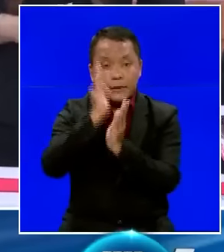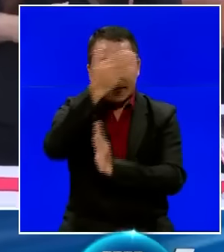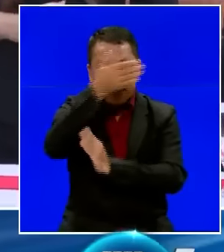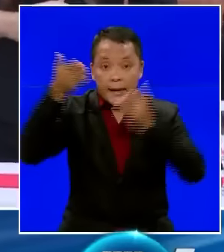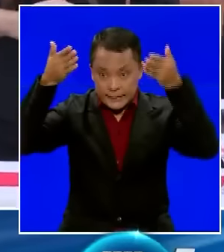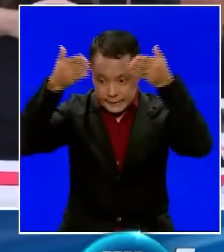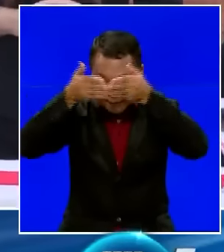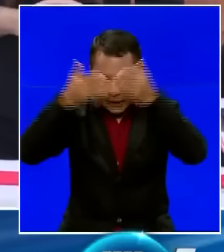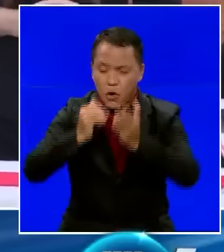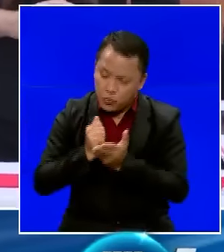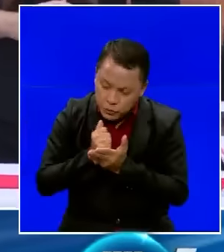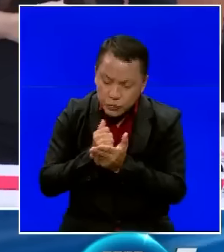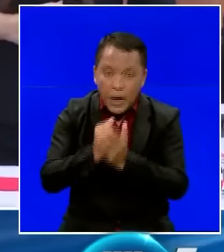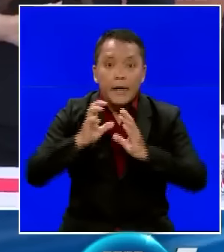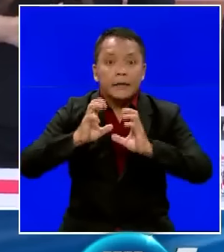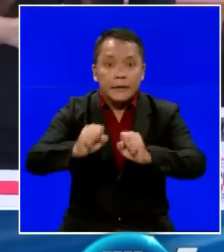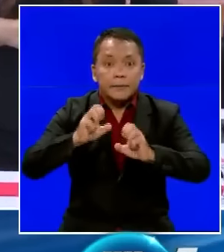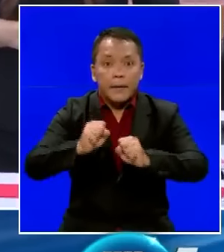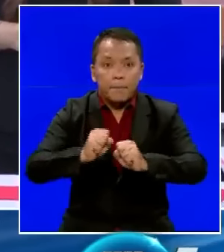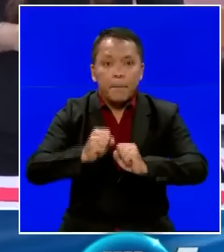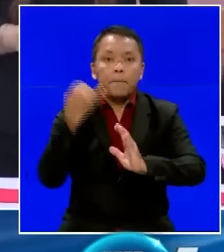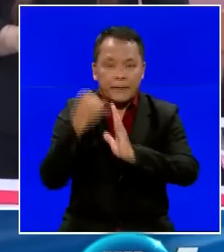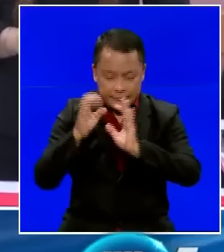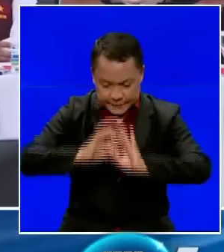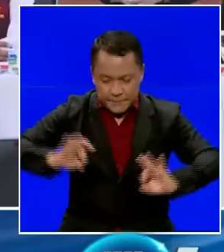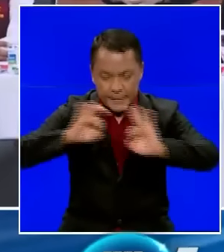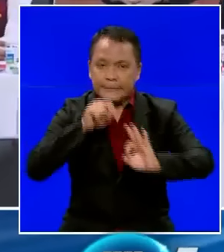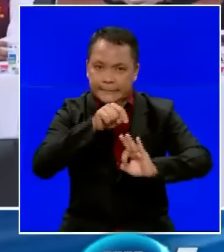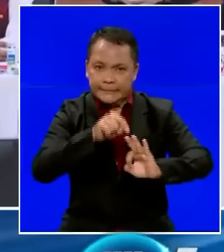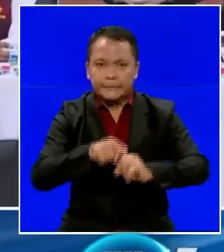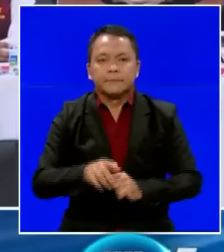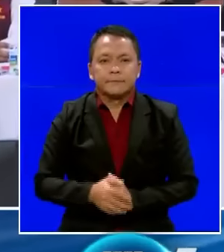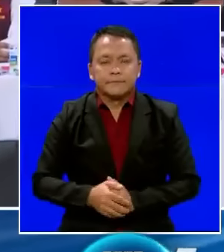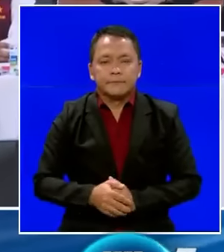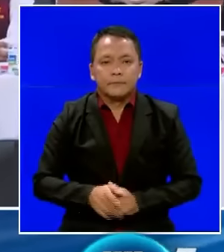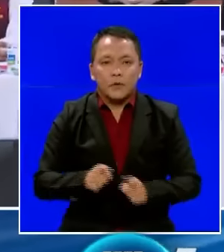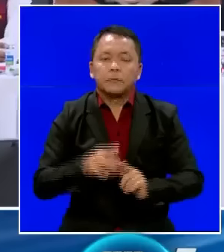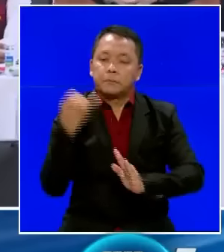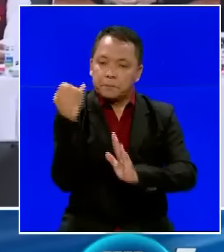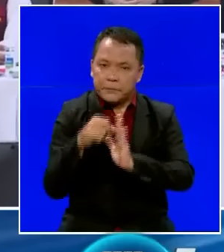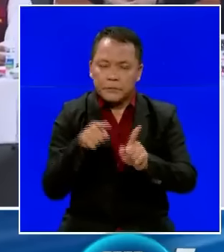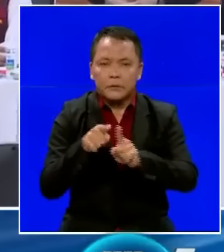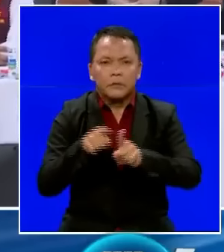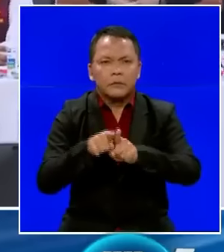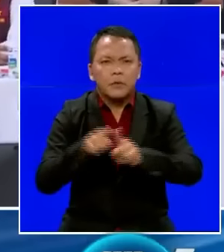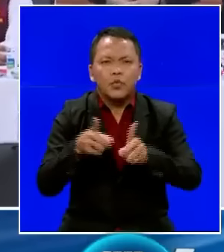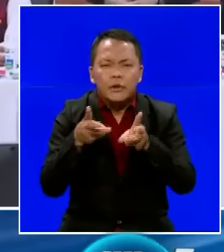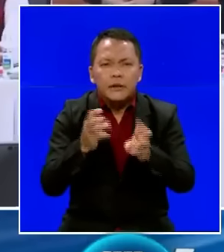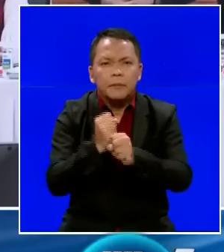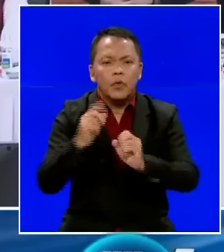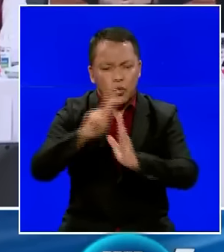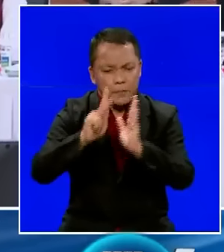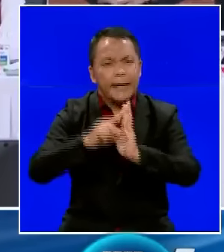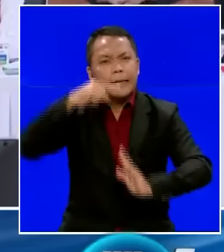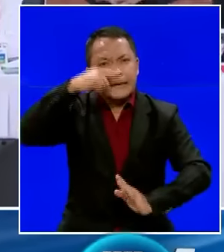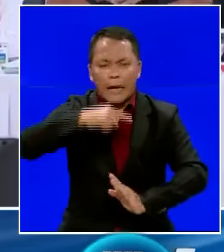าติอินโดนีเซียที่ช่วยกันจับกุมผู้ต้องหารายสำคัญนี้ถือว่าเป็น ผู้ต้องหาที่ทำลายกระบวนการยุติธรรมของไ